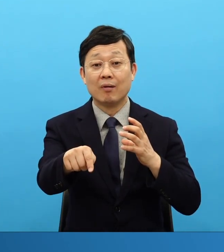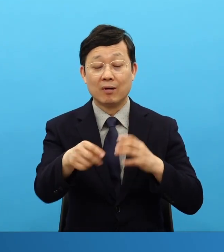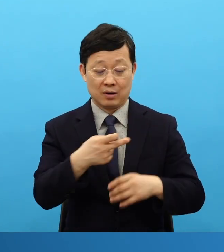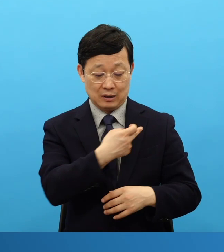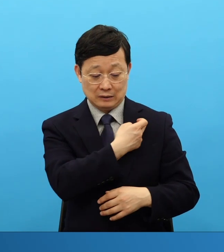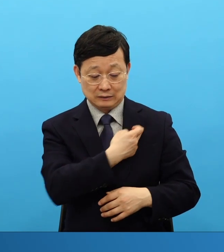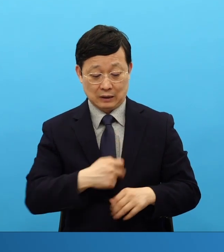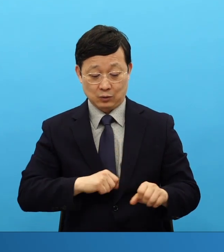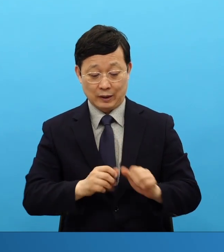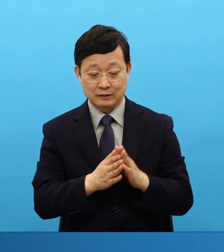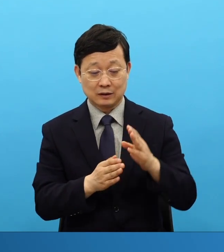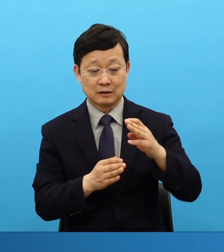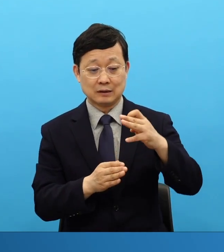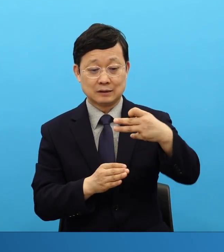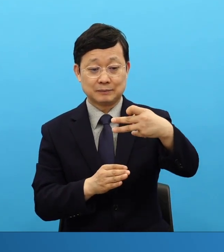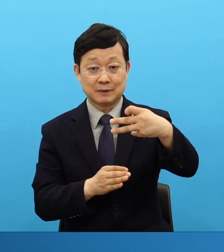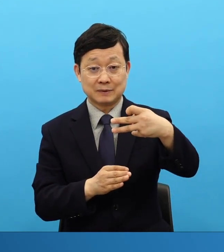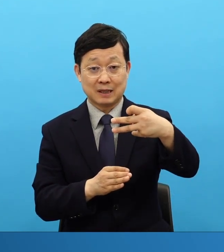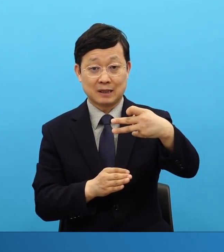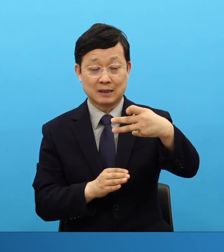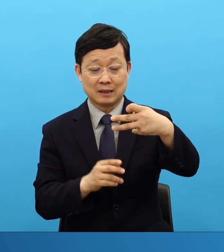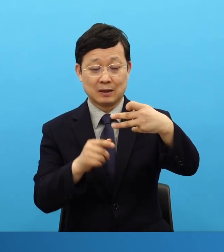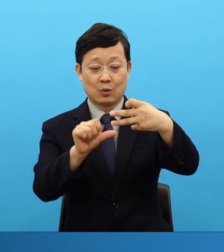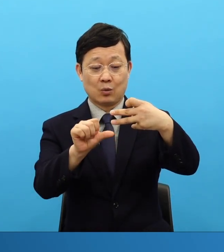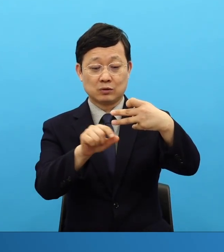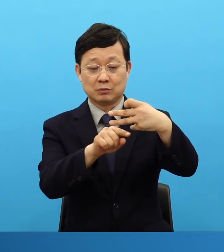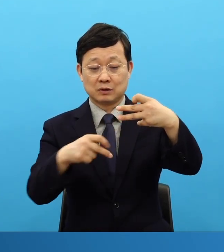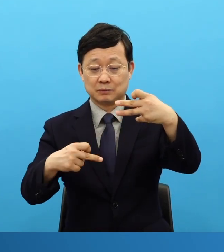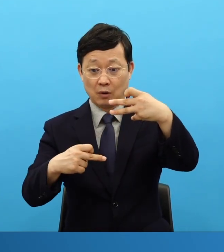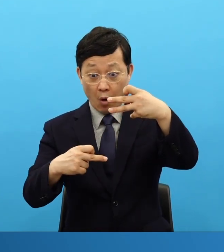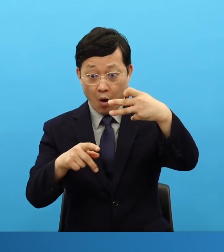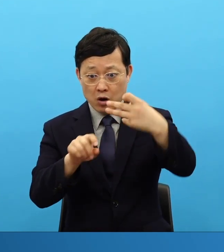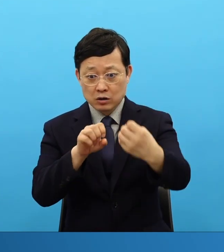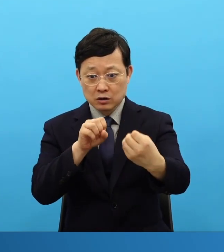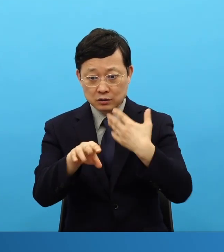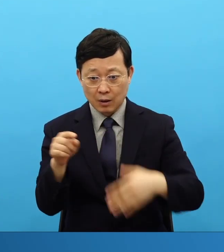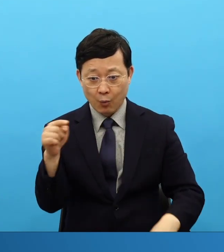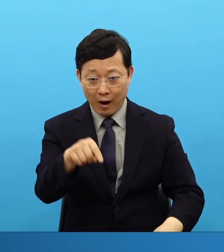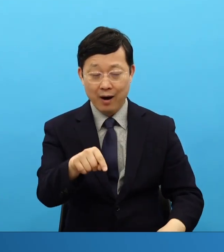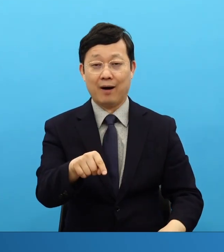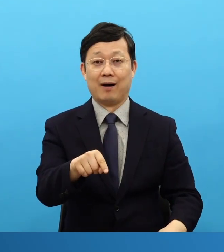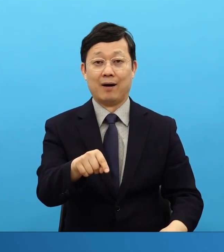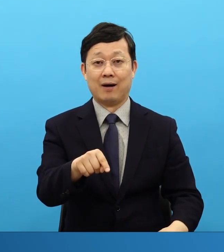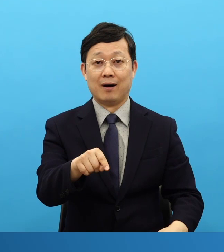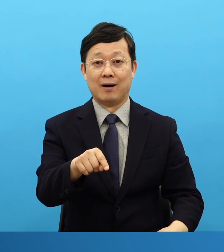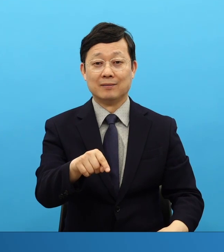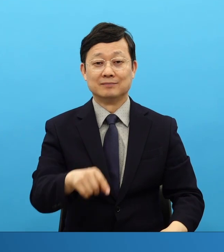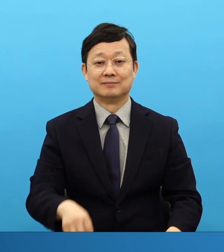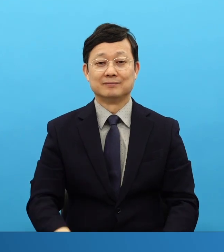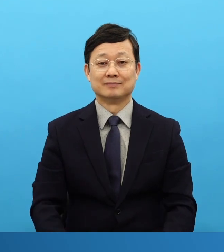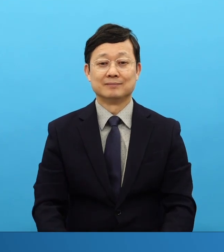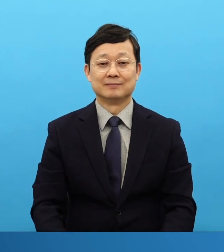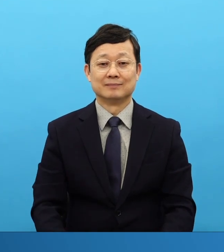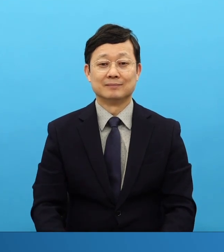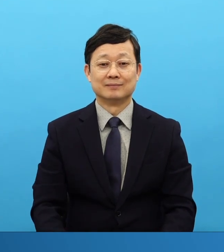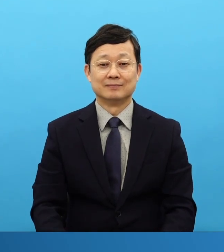이런 일이 벌어졌구나. These type of works, Acts chapter 13, verse 5 to 12, took place. 그래서 더 중요한 게 뭐죠? And then what was the most important thing?